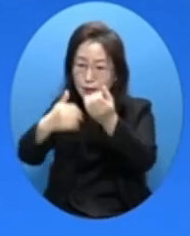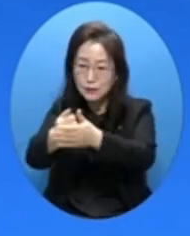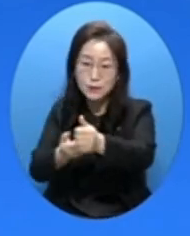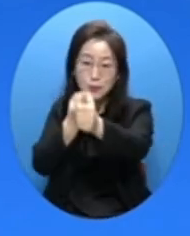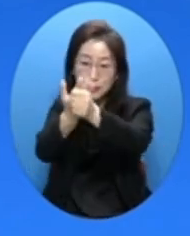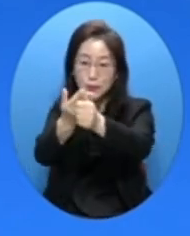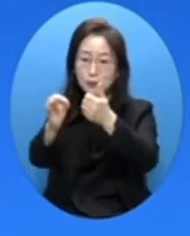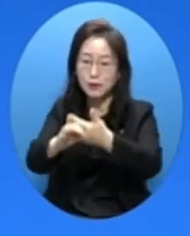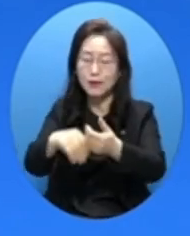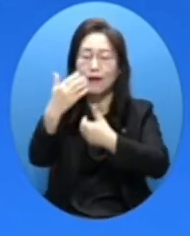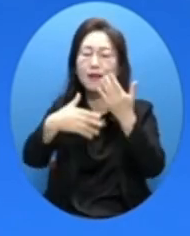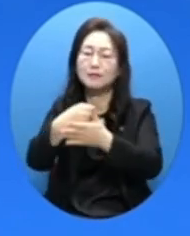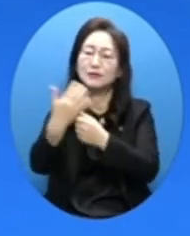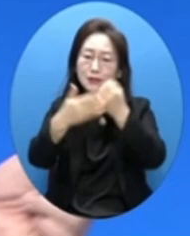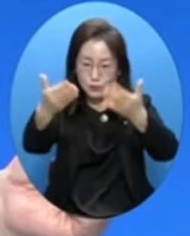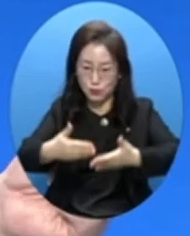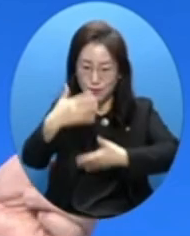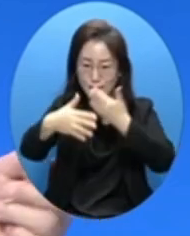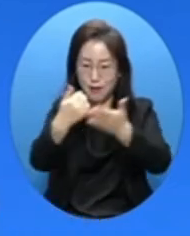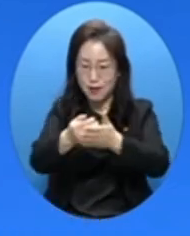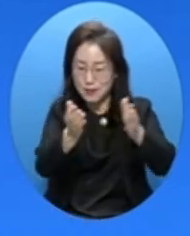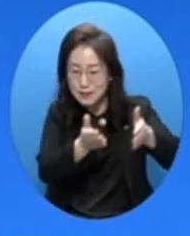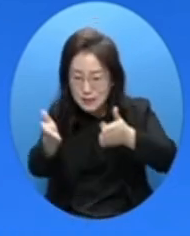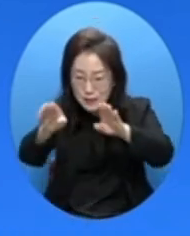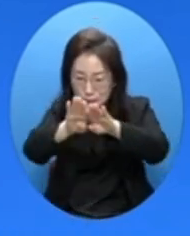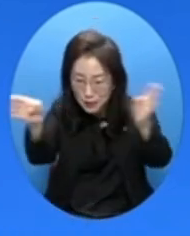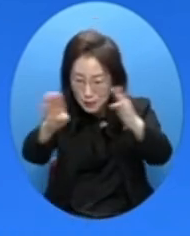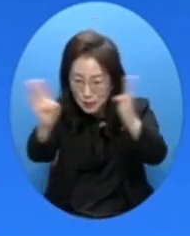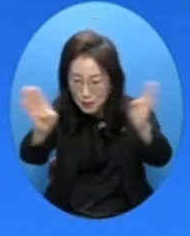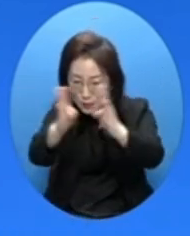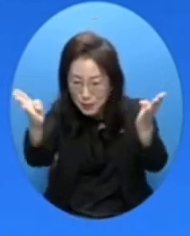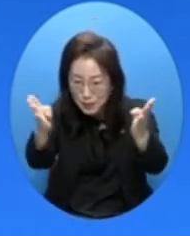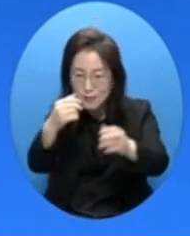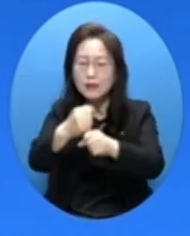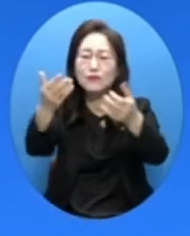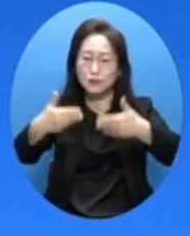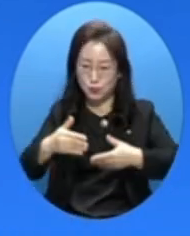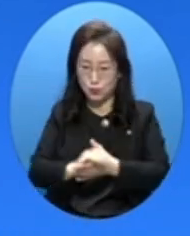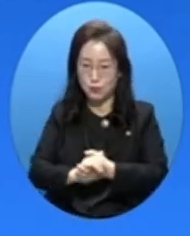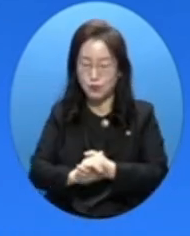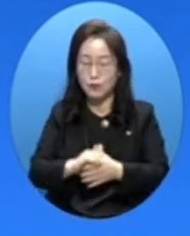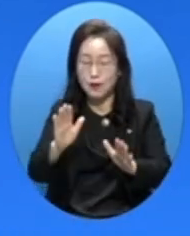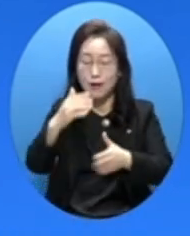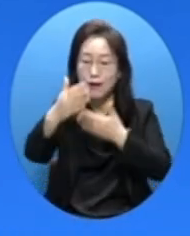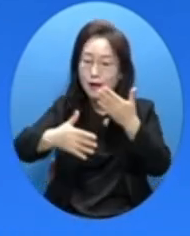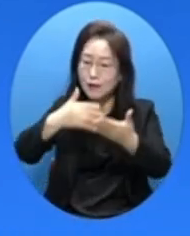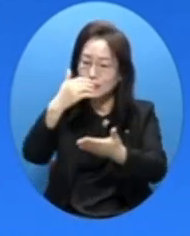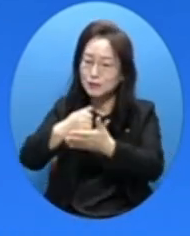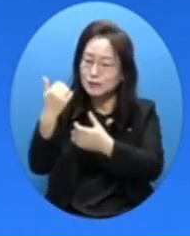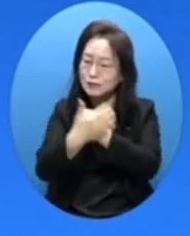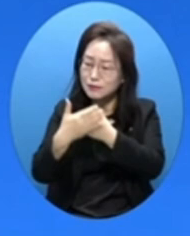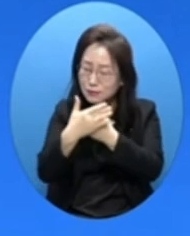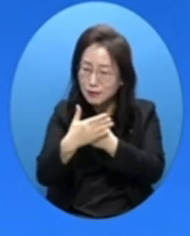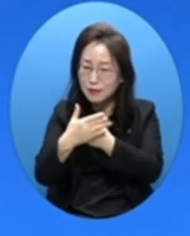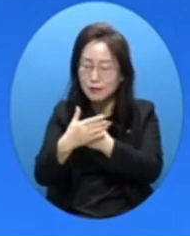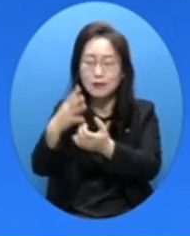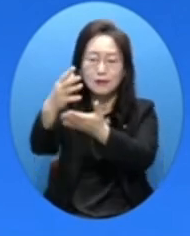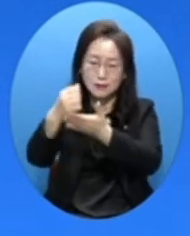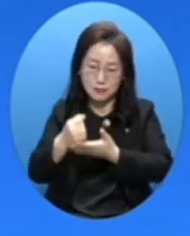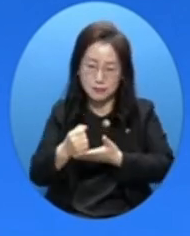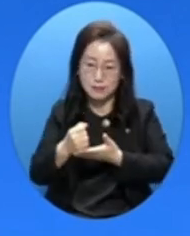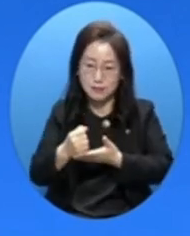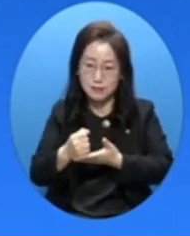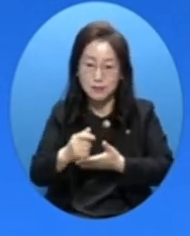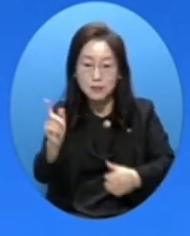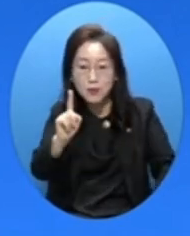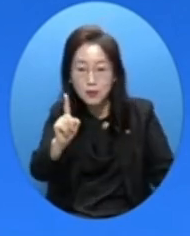모습 그대로 나갈 때 하나님께서 길을 열어주시는 것입니다. 우리 삶 가운데 하나님의 은혜가 임하는 그 시간이 바로 우리가 주 앞에 나오는